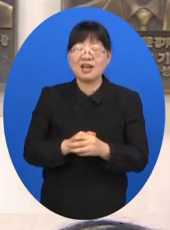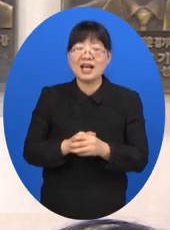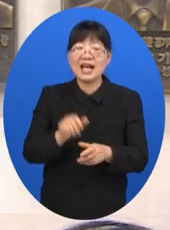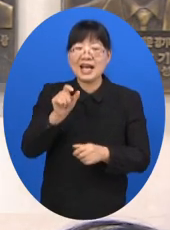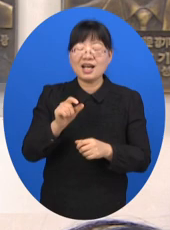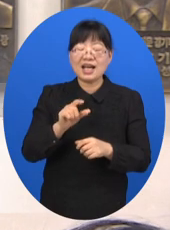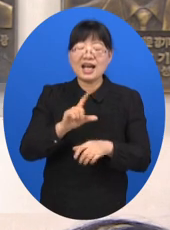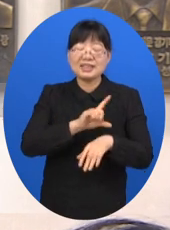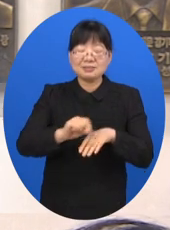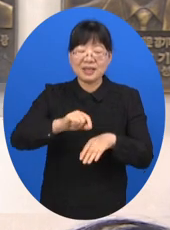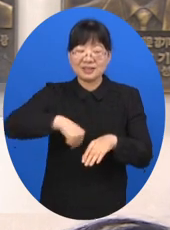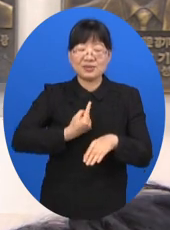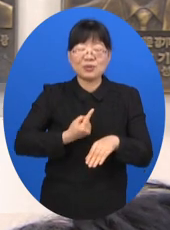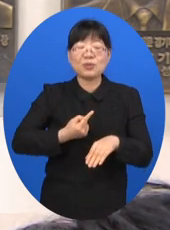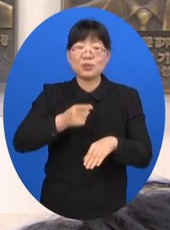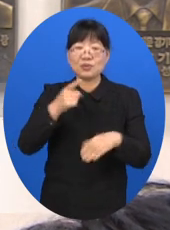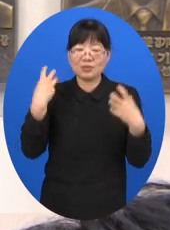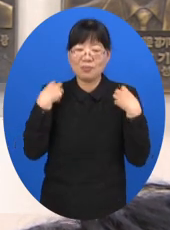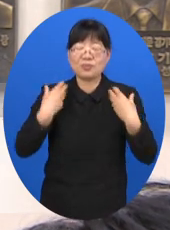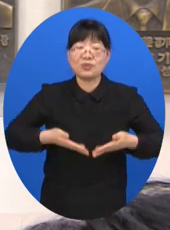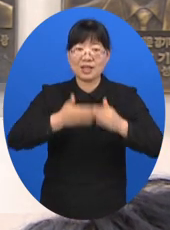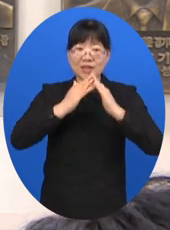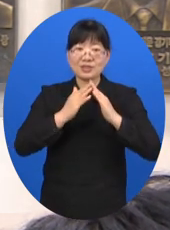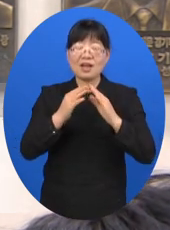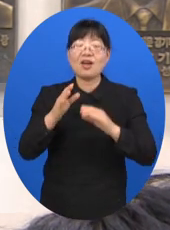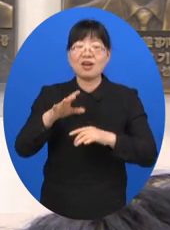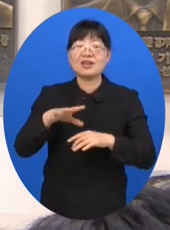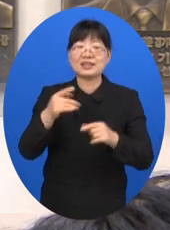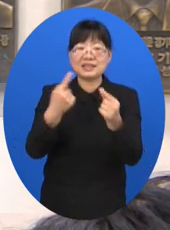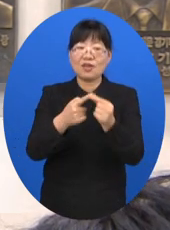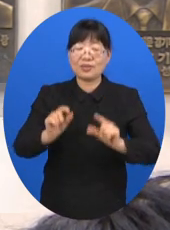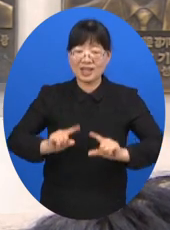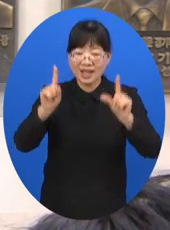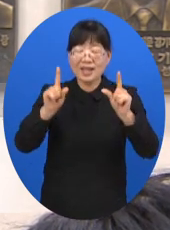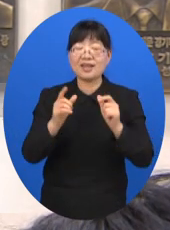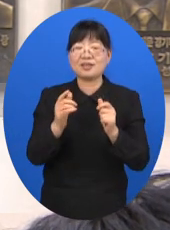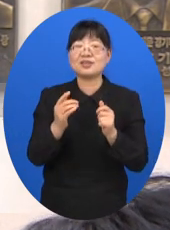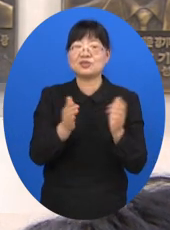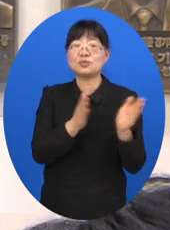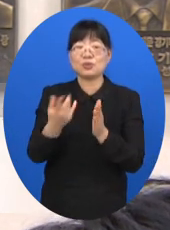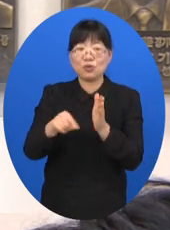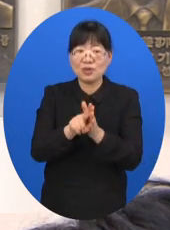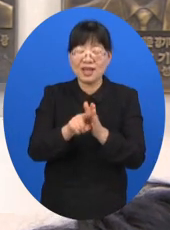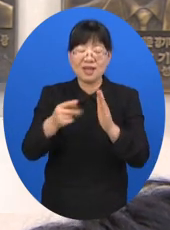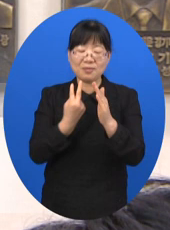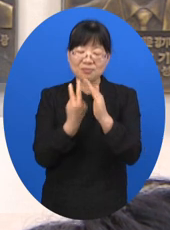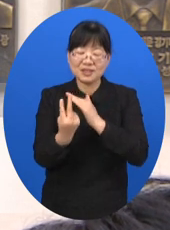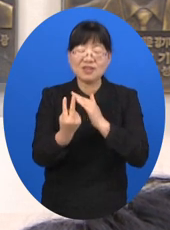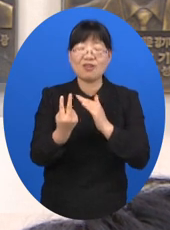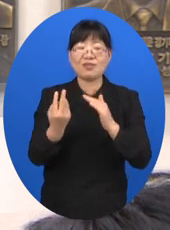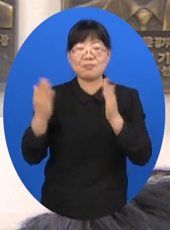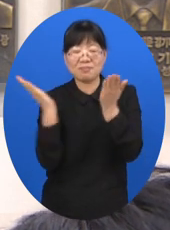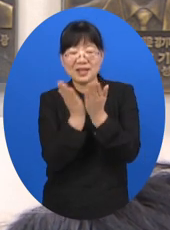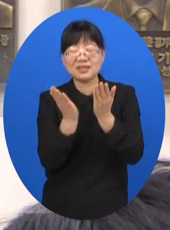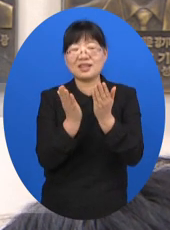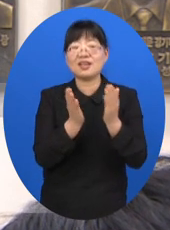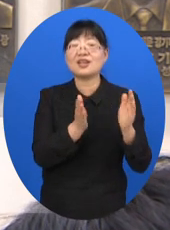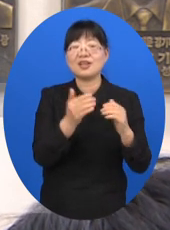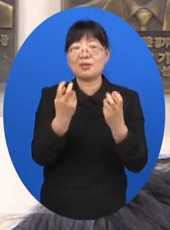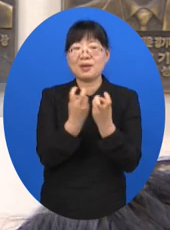원년으로 생각을 하고 있습니다. 북도에 맞는 비전과 전략이 필요합니다. 그러기 위해서 저는 경기